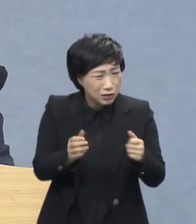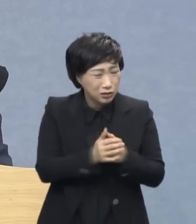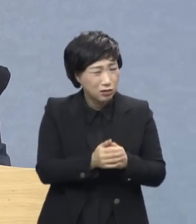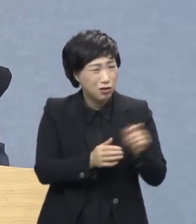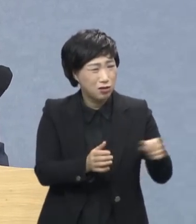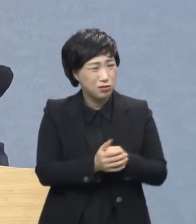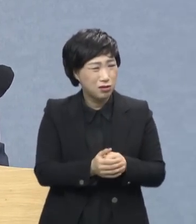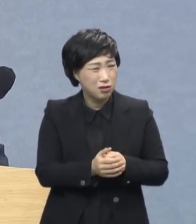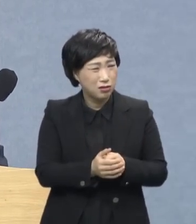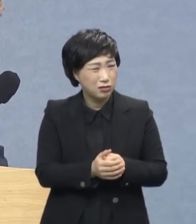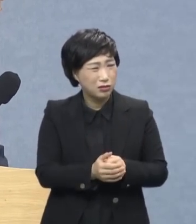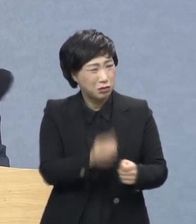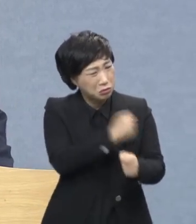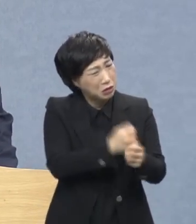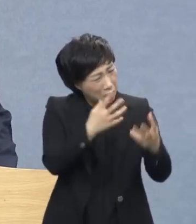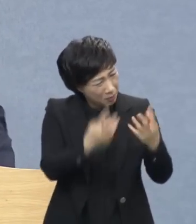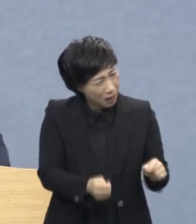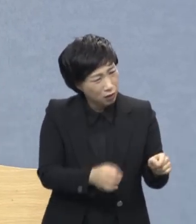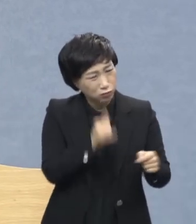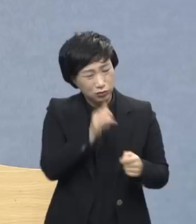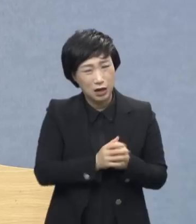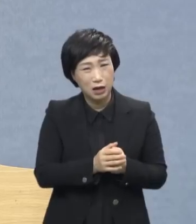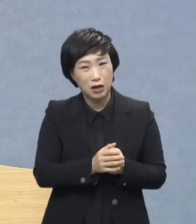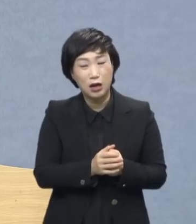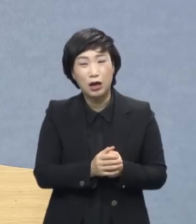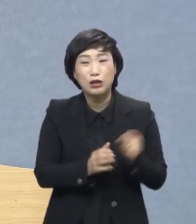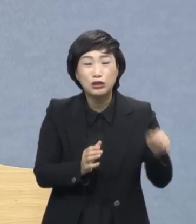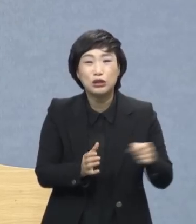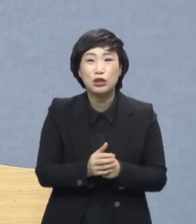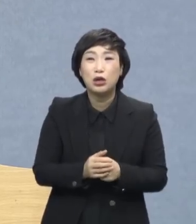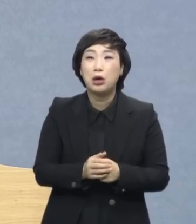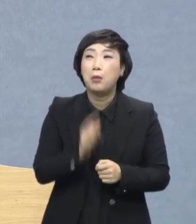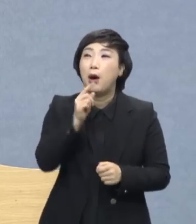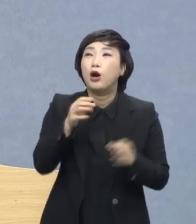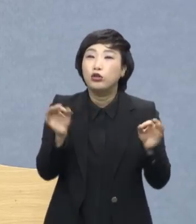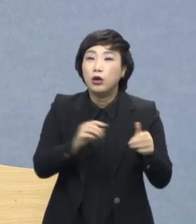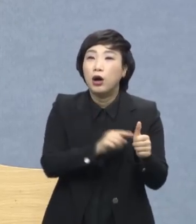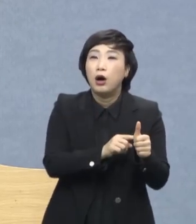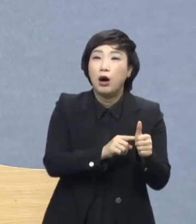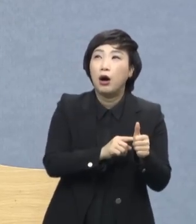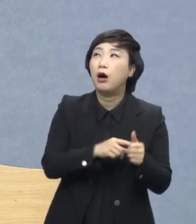많구나. 많구나. 그 말 한마디에